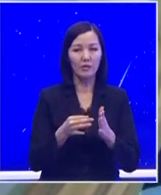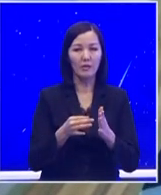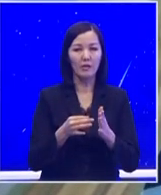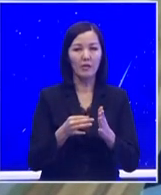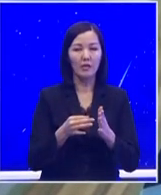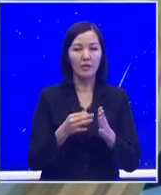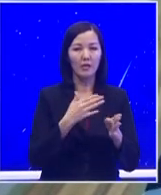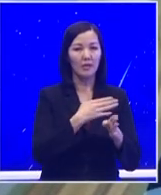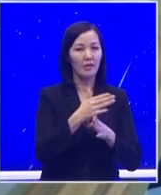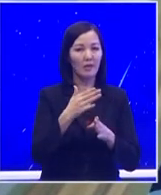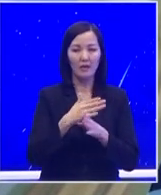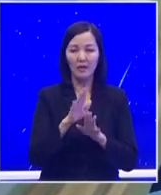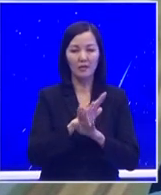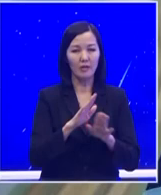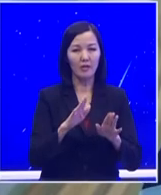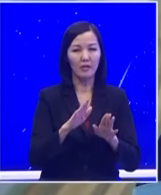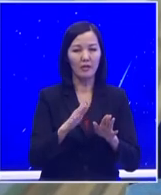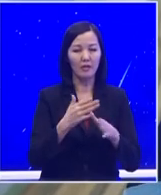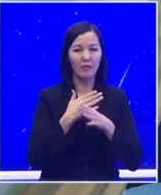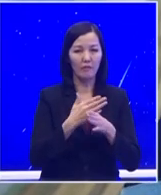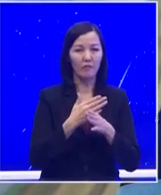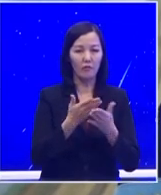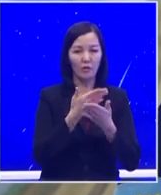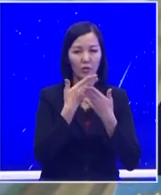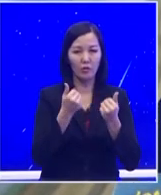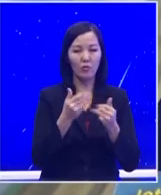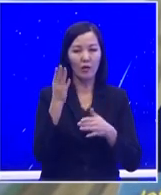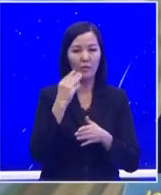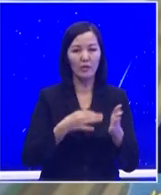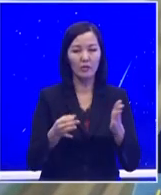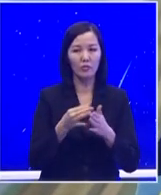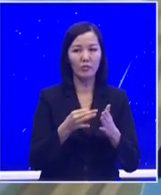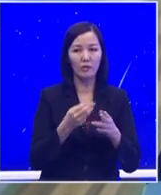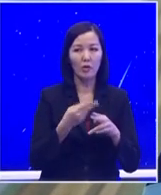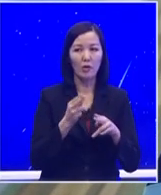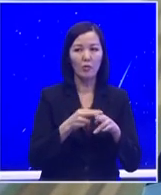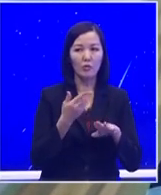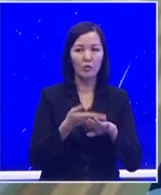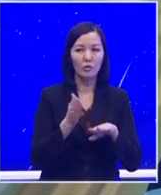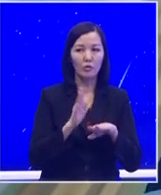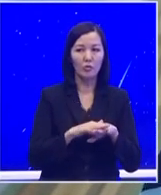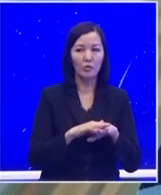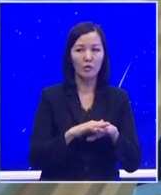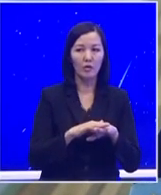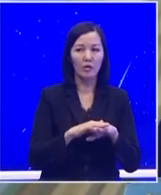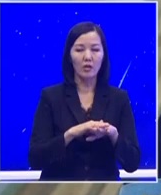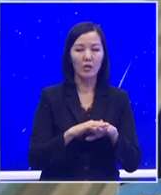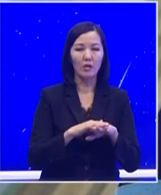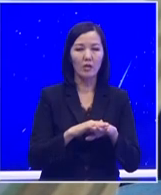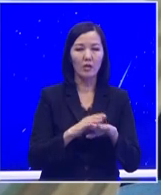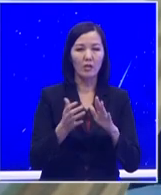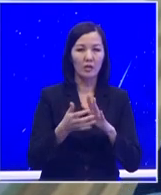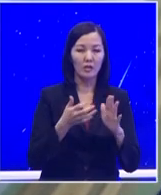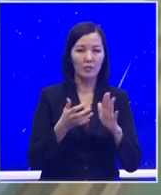в Алматинскую область не распределена региональная квота оралманов, так как Алматинская область является очень трудоизбыточной областью.